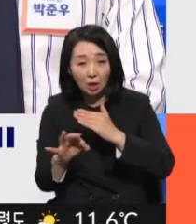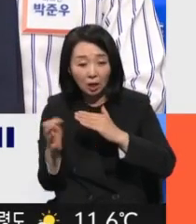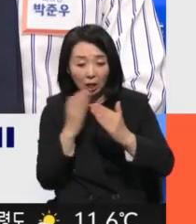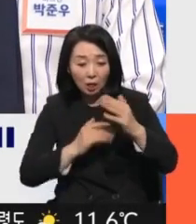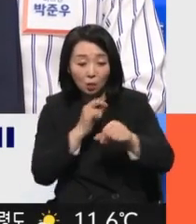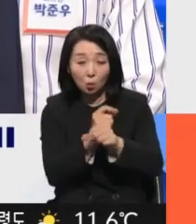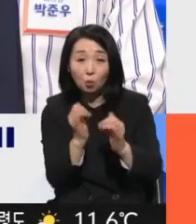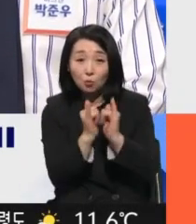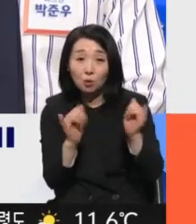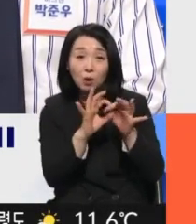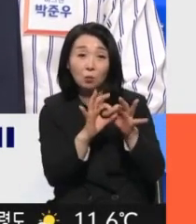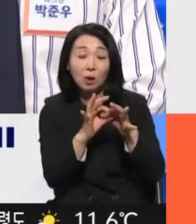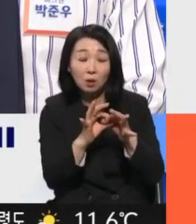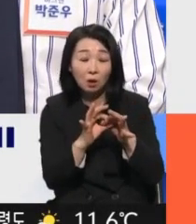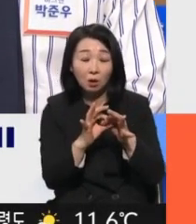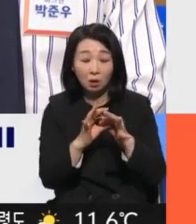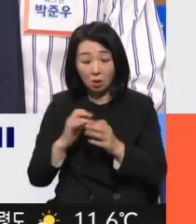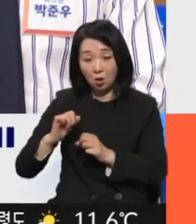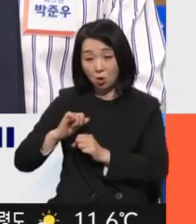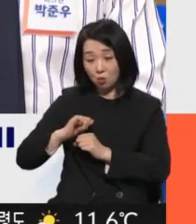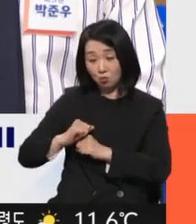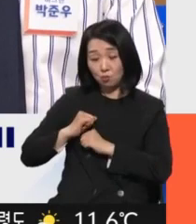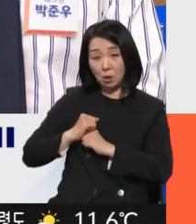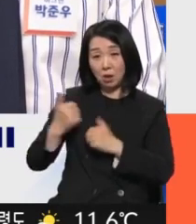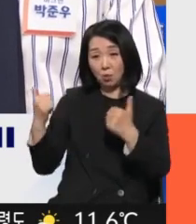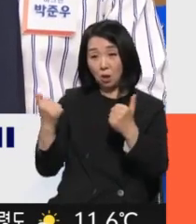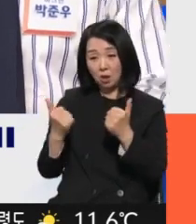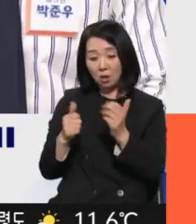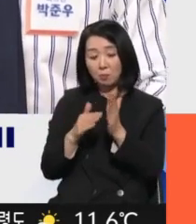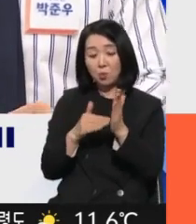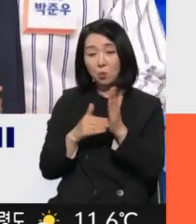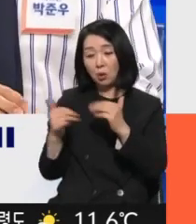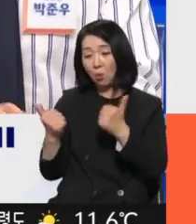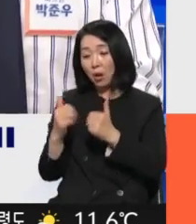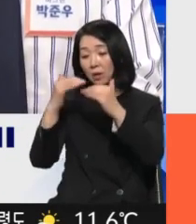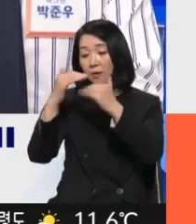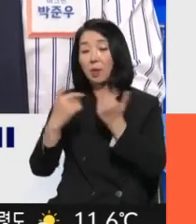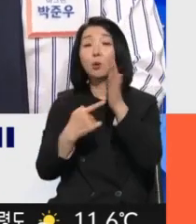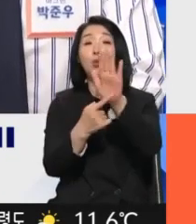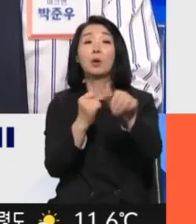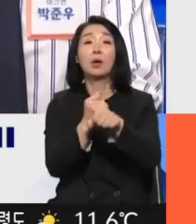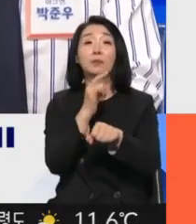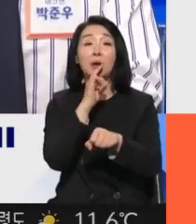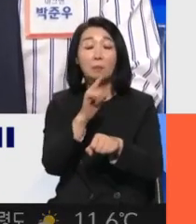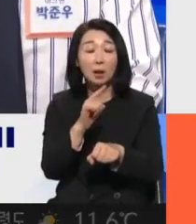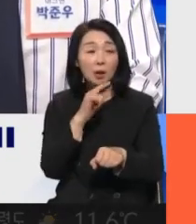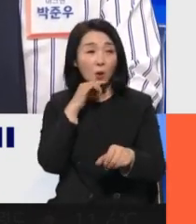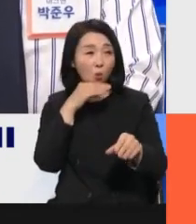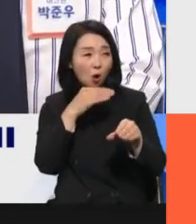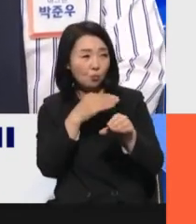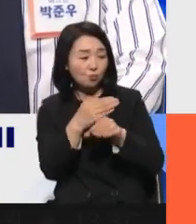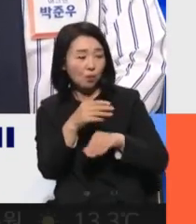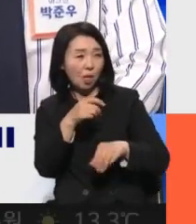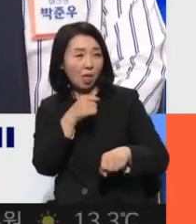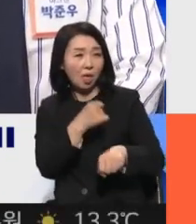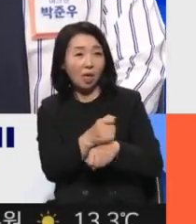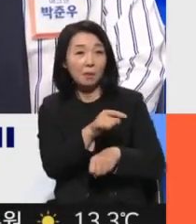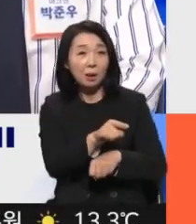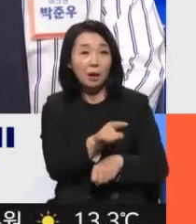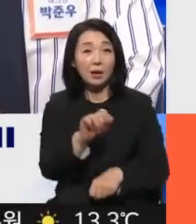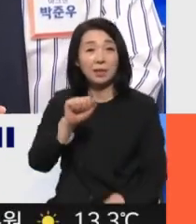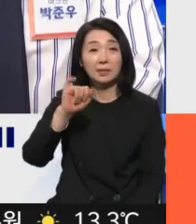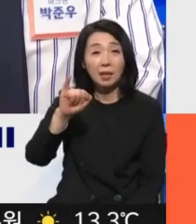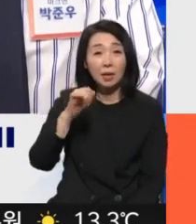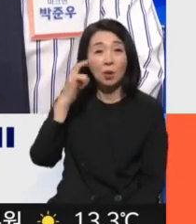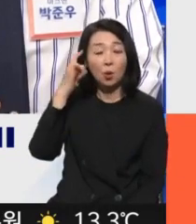관련이 국회 국방이 비공개 회의록을 공개한다고 주장을 하고 있습니다 정황상 월북이라고 본이 군 당국의 si